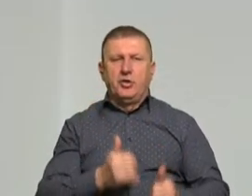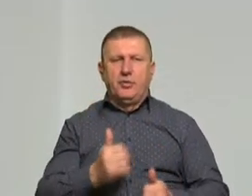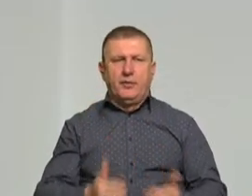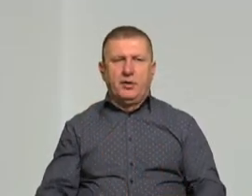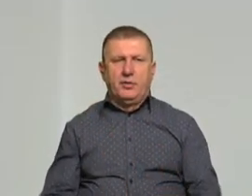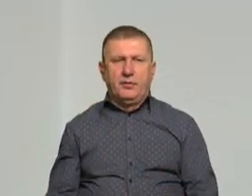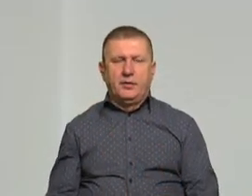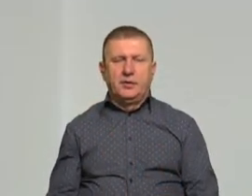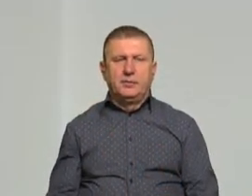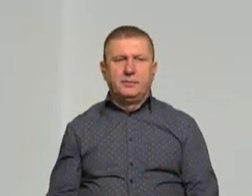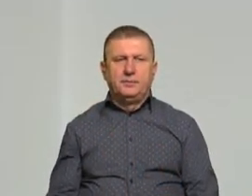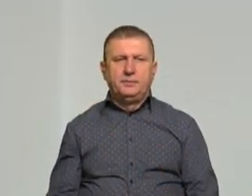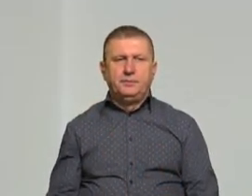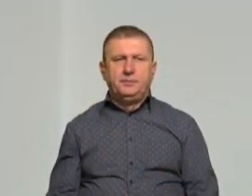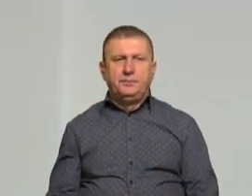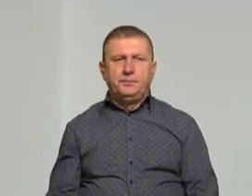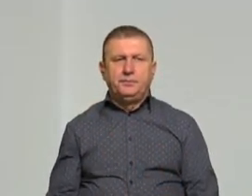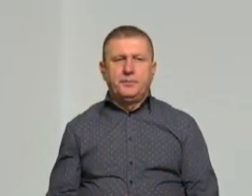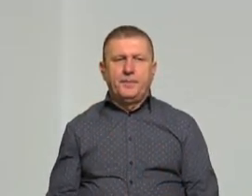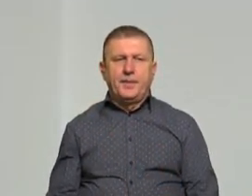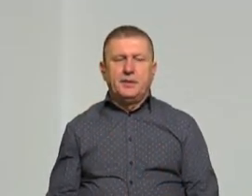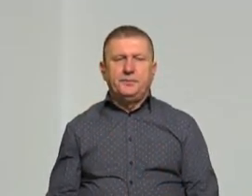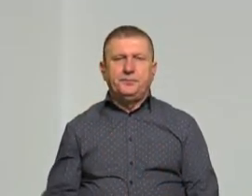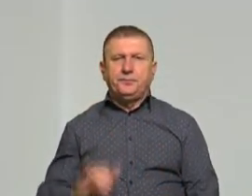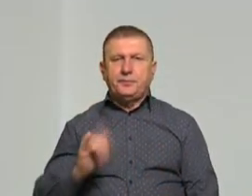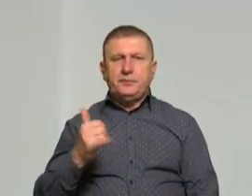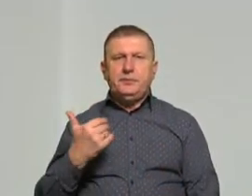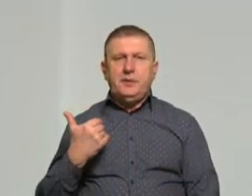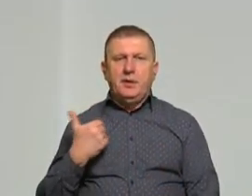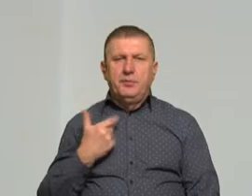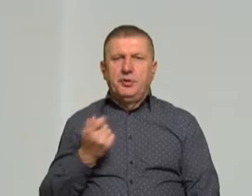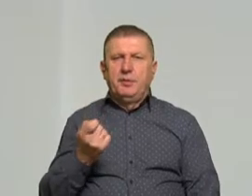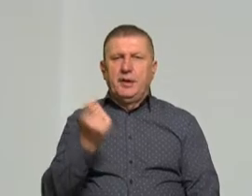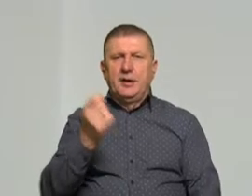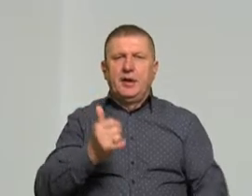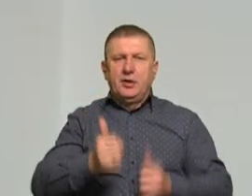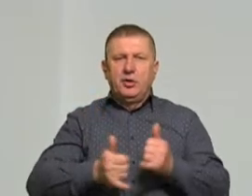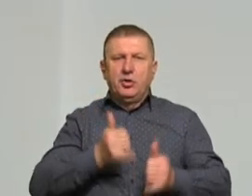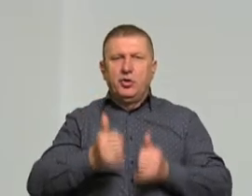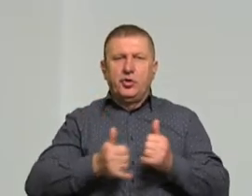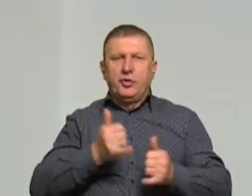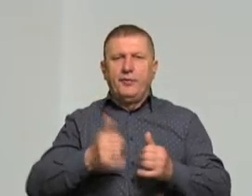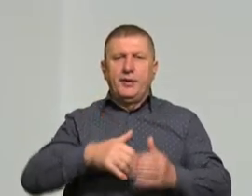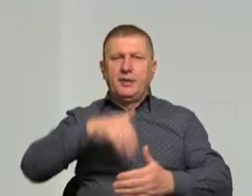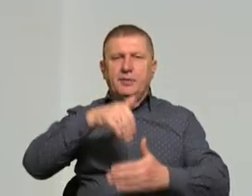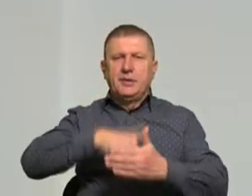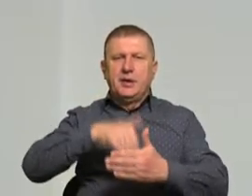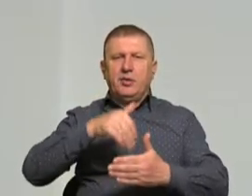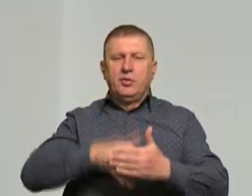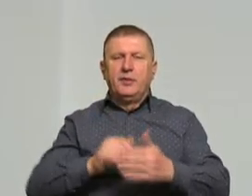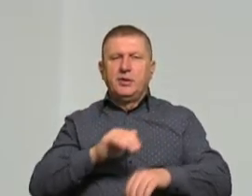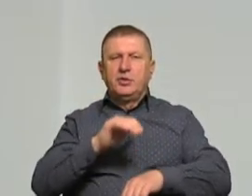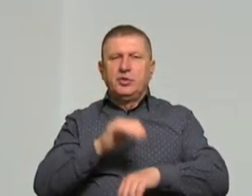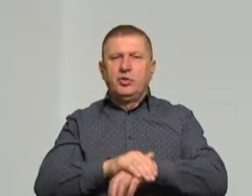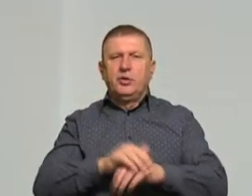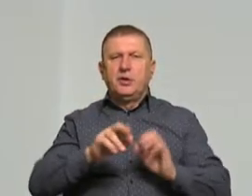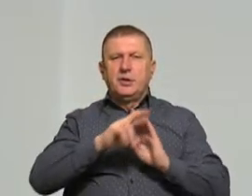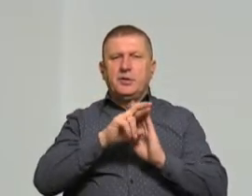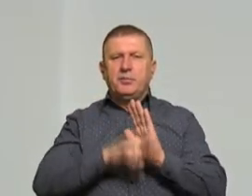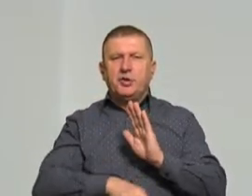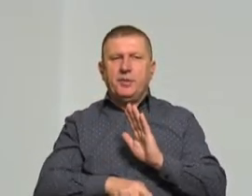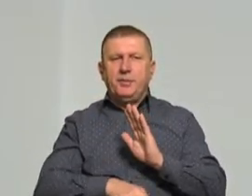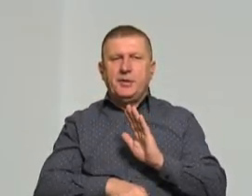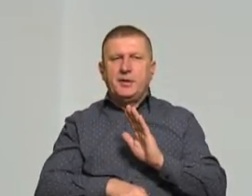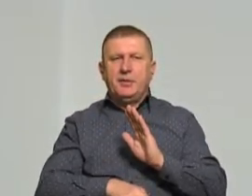ze ścieżek rowerowych, gdybyśmy jechali rowerem i chcieli się zachować zgodnie z przepisami, zgodnie z prawem, no